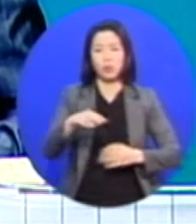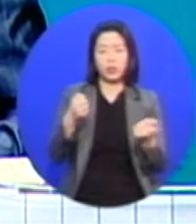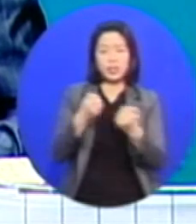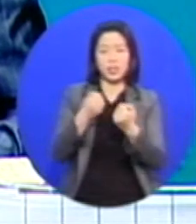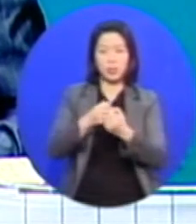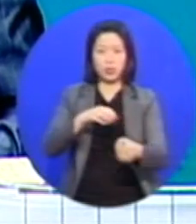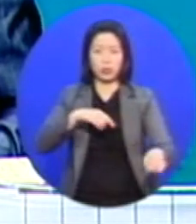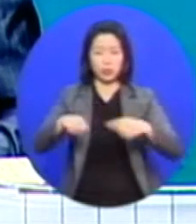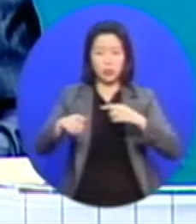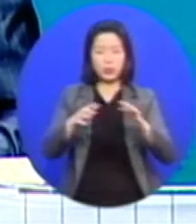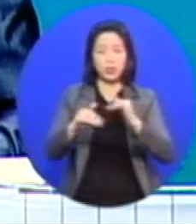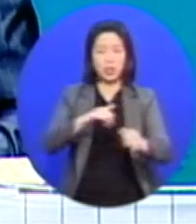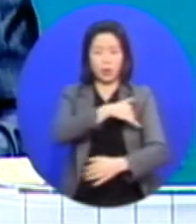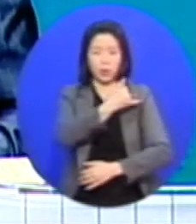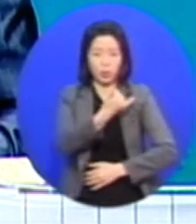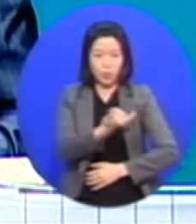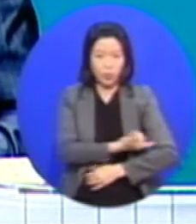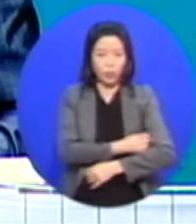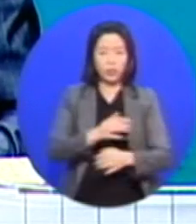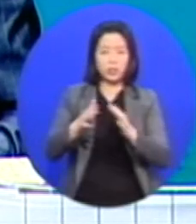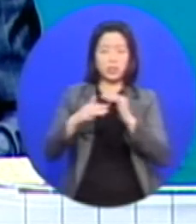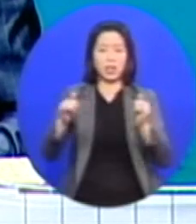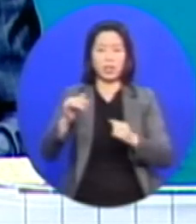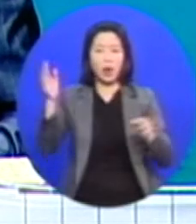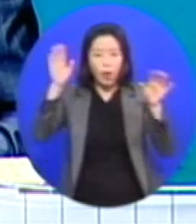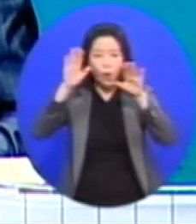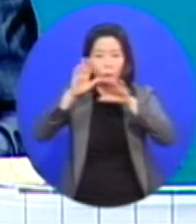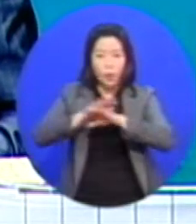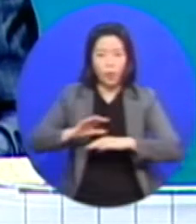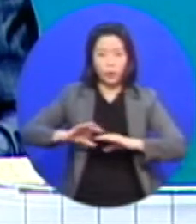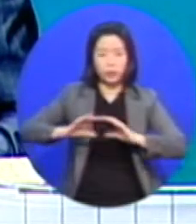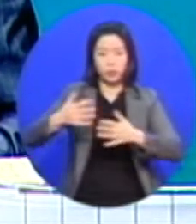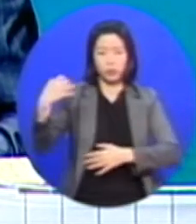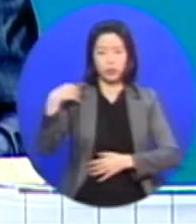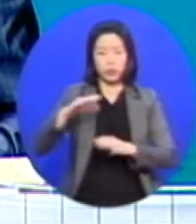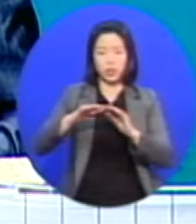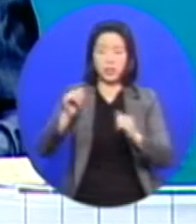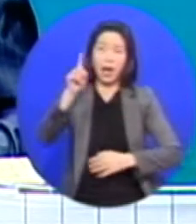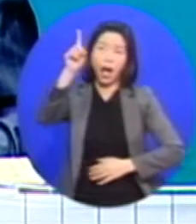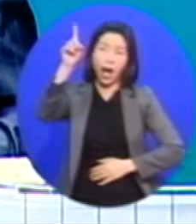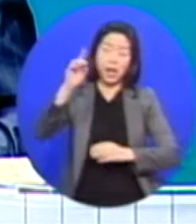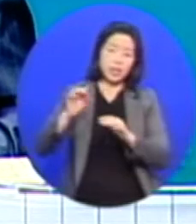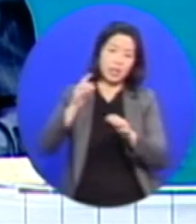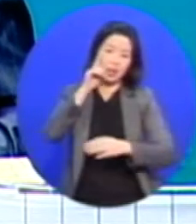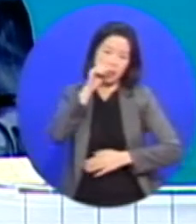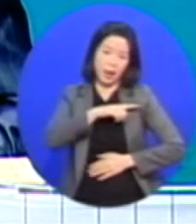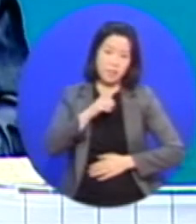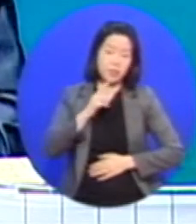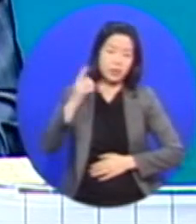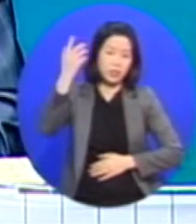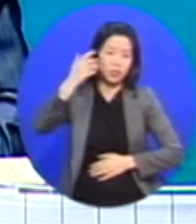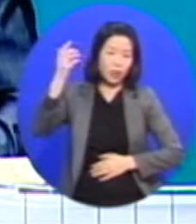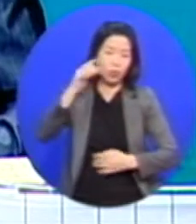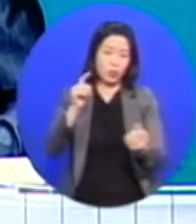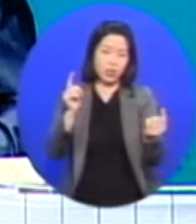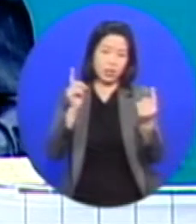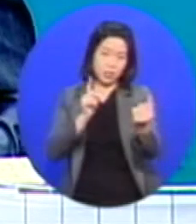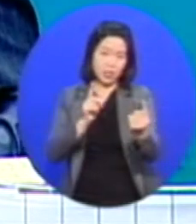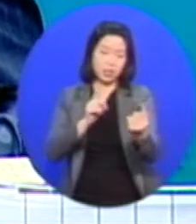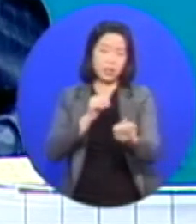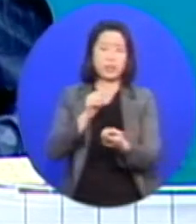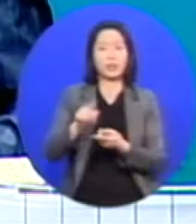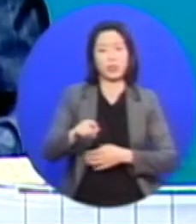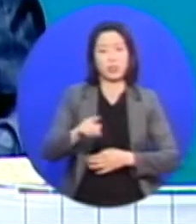권세 들과 이 어둠의 세상 주관자 들고 하늘에 있는 악의 영들을 상대 함이라 우리의